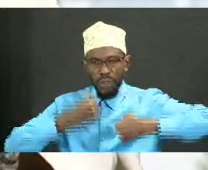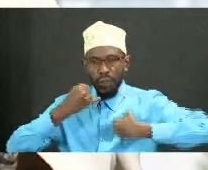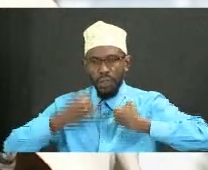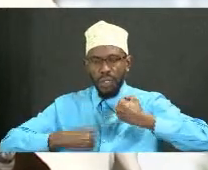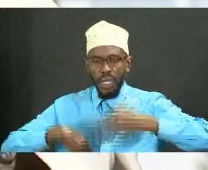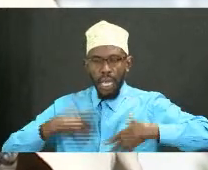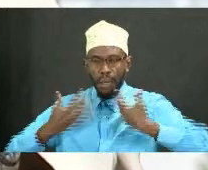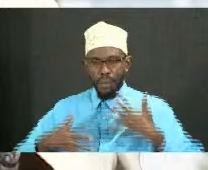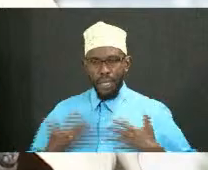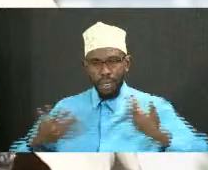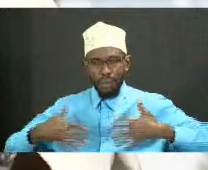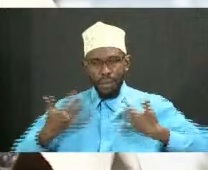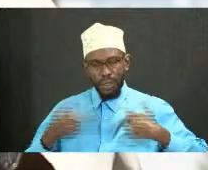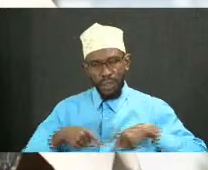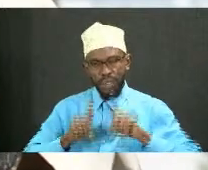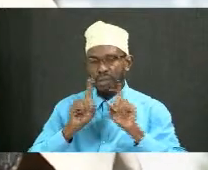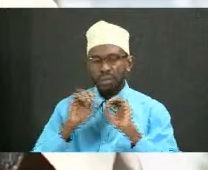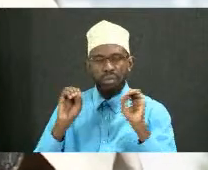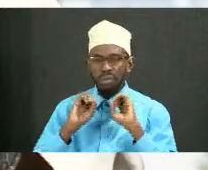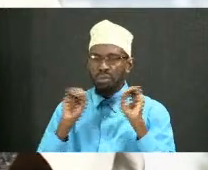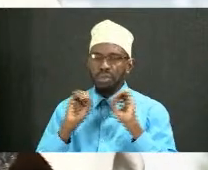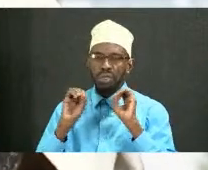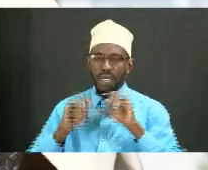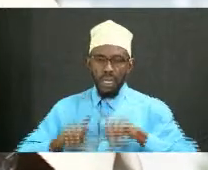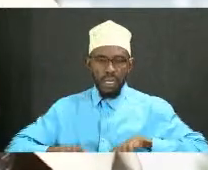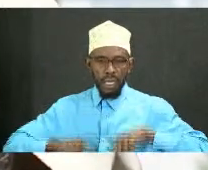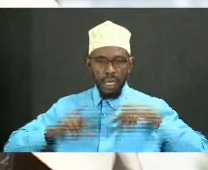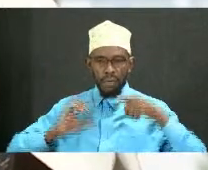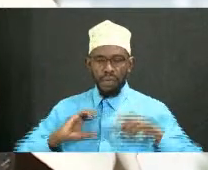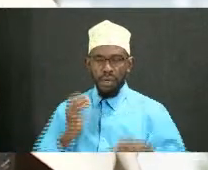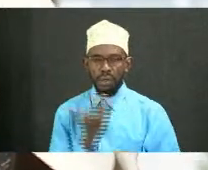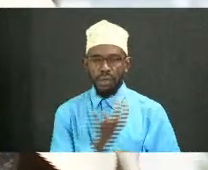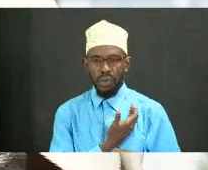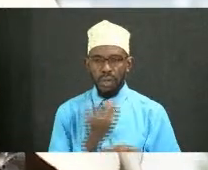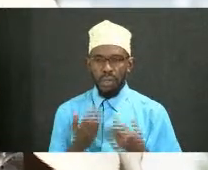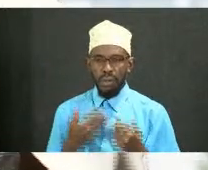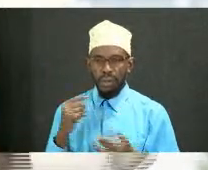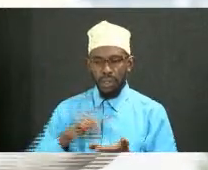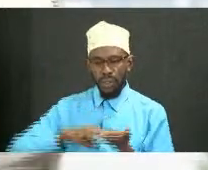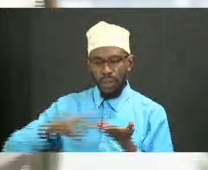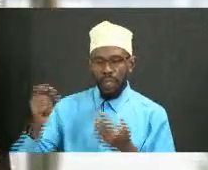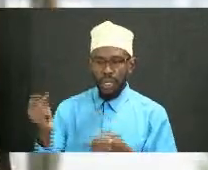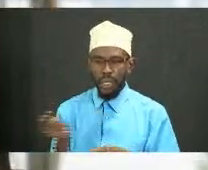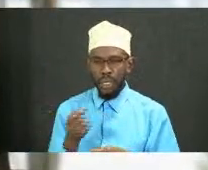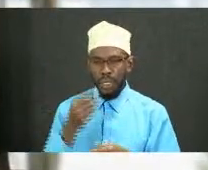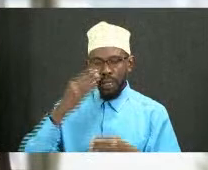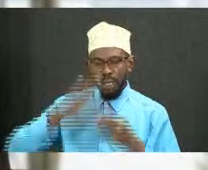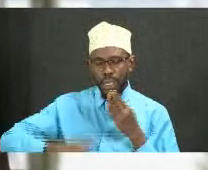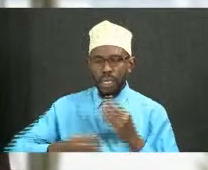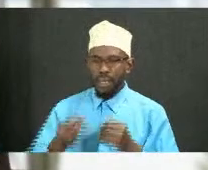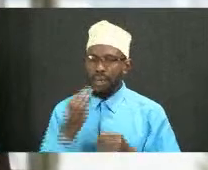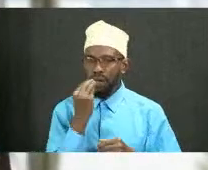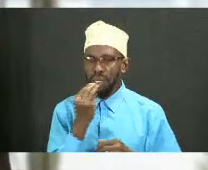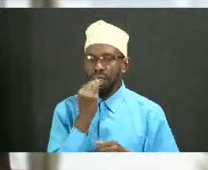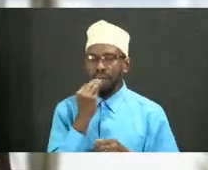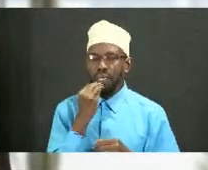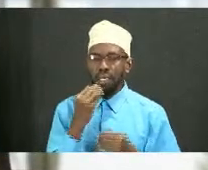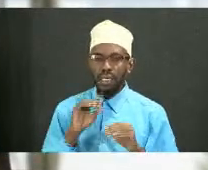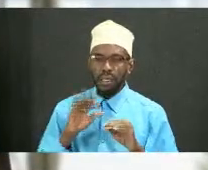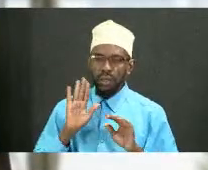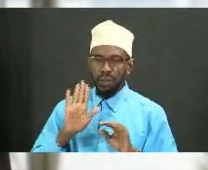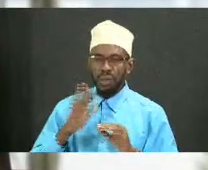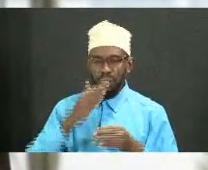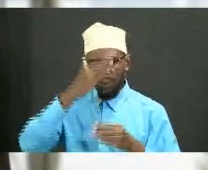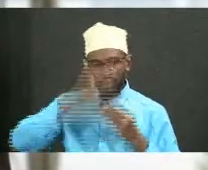vya kujipumbaza tu, kujifurahisha. Maisha yetu, pengine mtu alikuwa kila weekend watakwenda out, watakula na kadhalika, kwamba haya